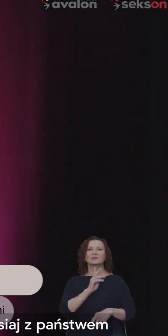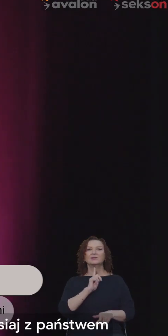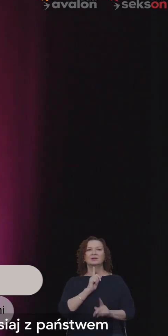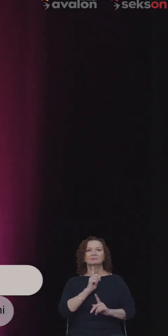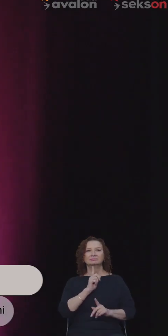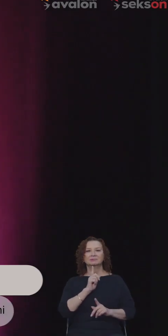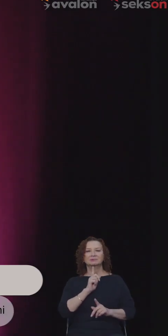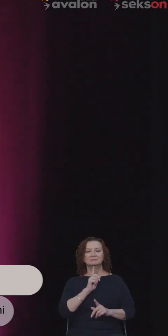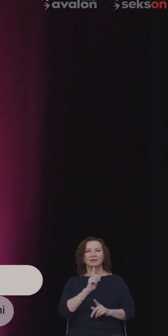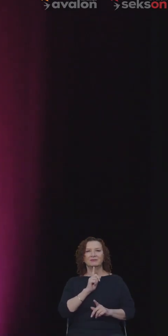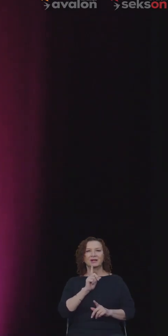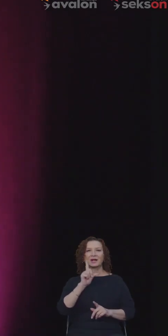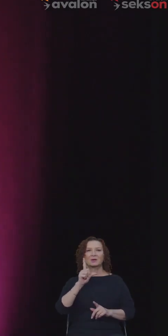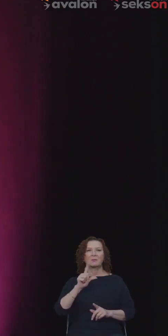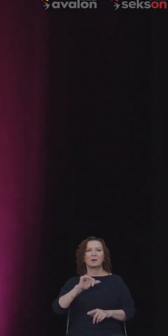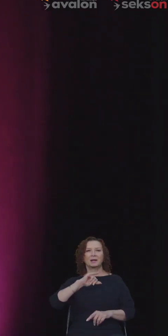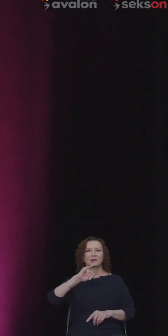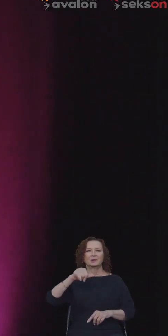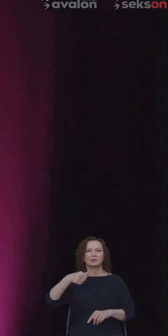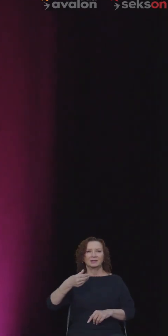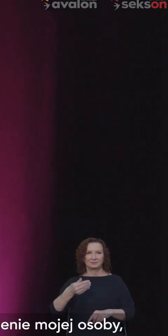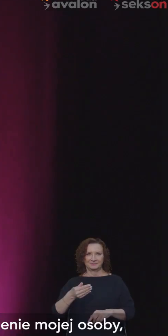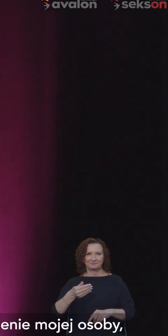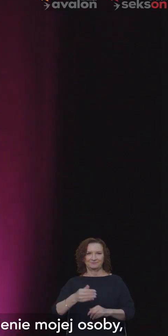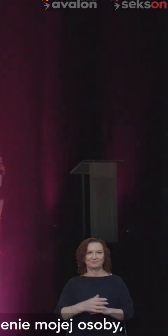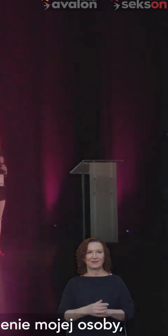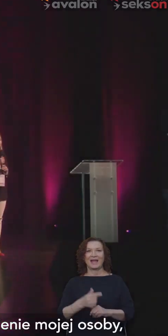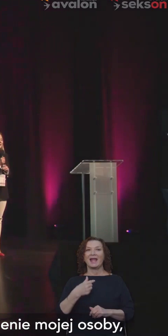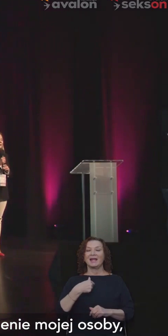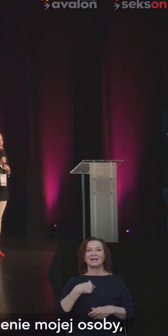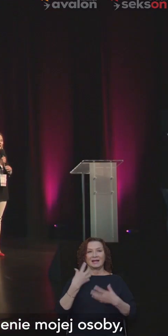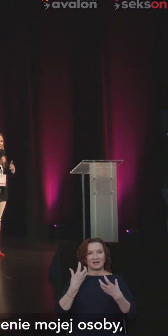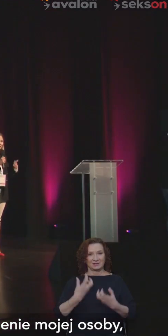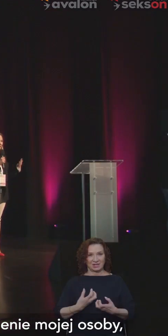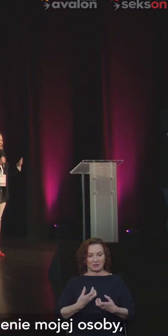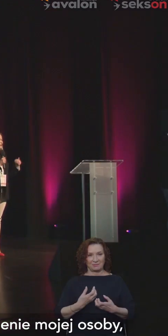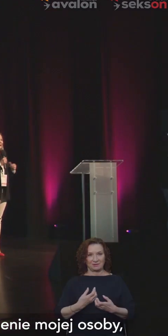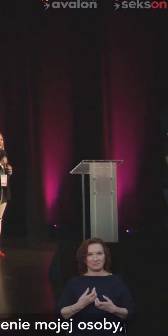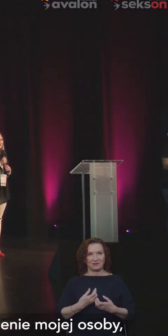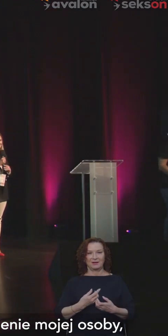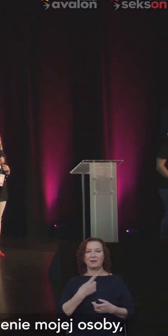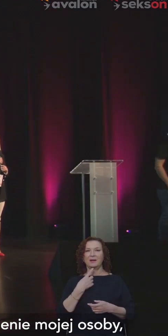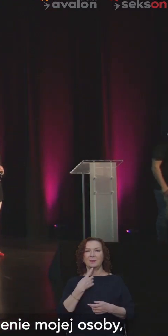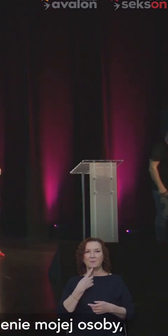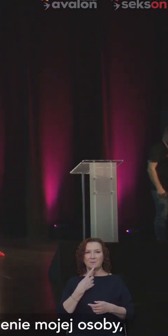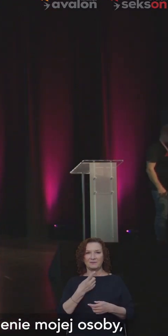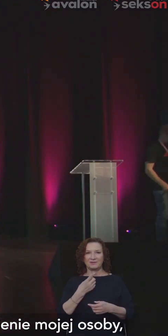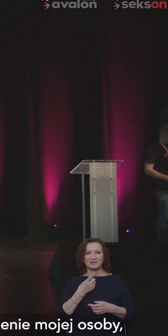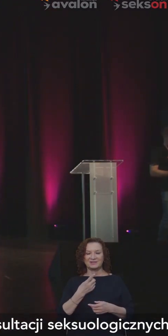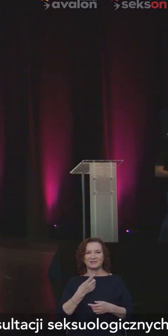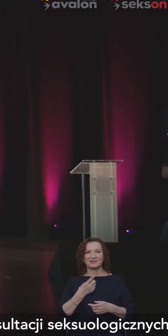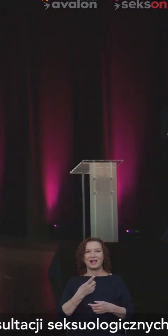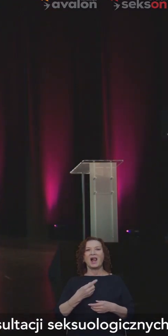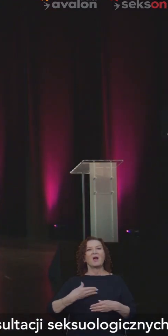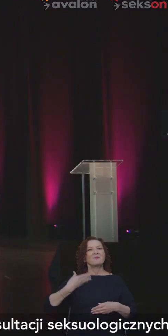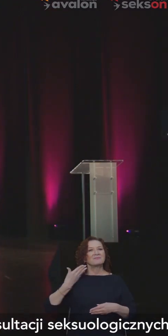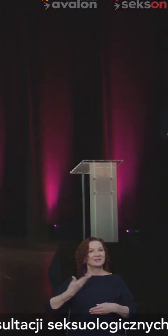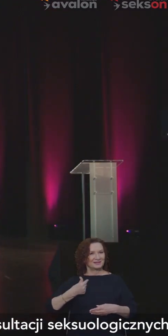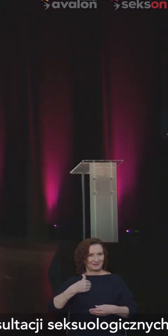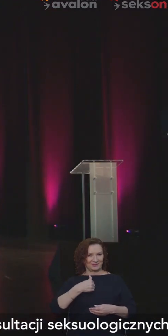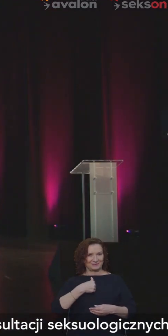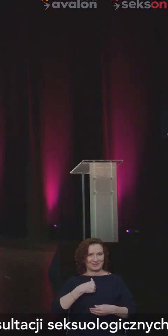z Państwem w polskim języku migowym. Ja natomiast chciałabym sprostować wcześniej to przedstawienie mojej osoby, dlatego że